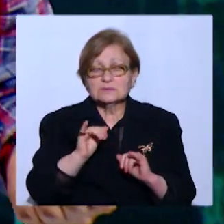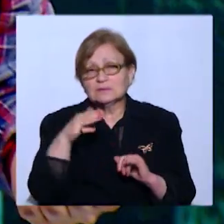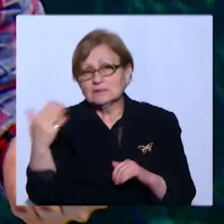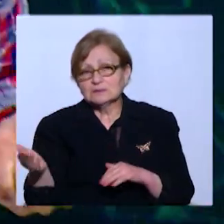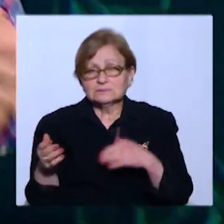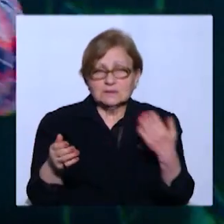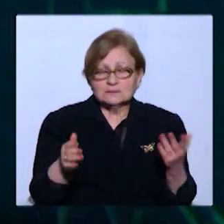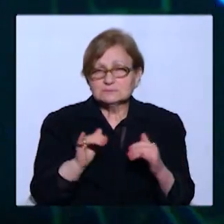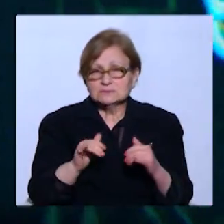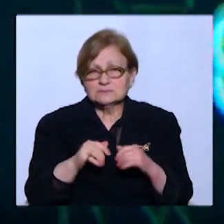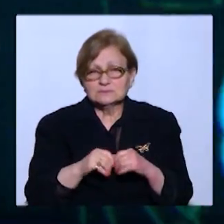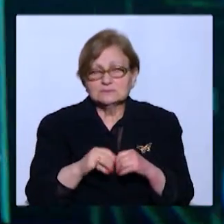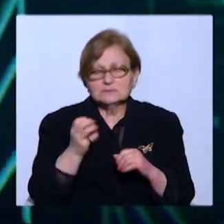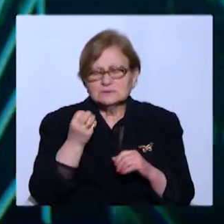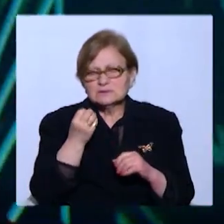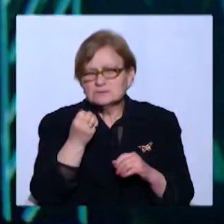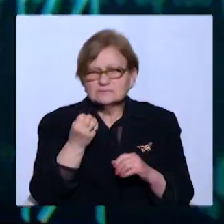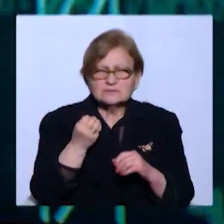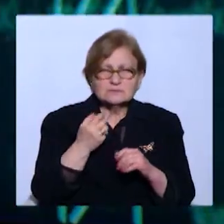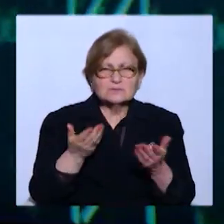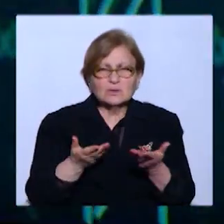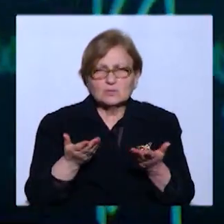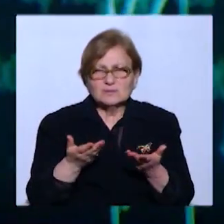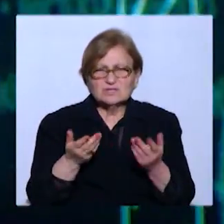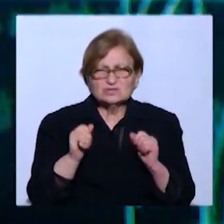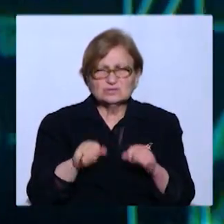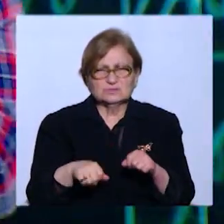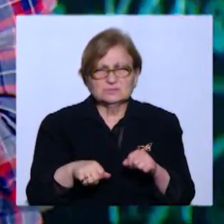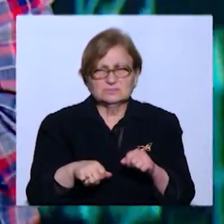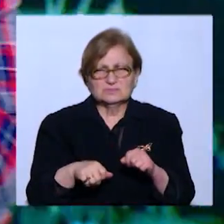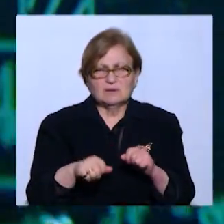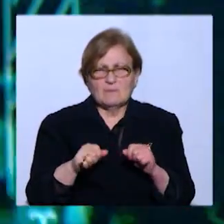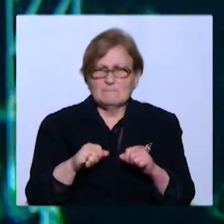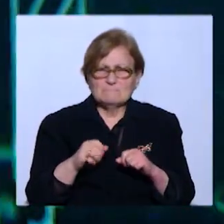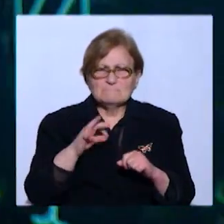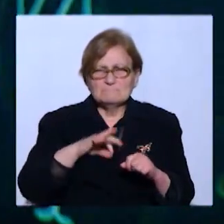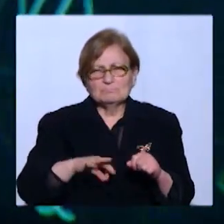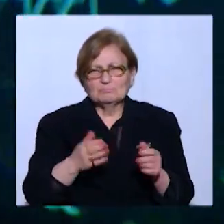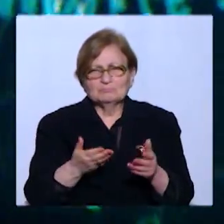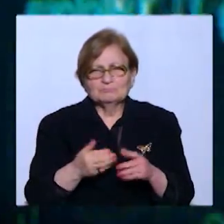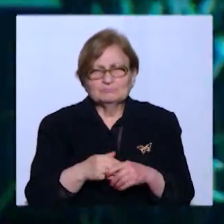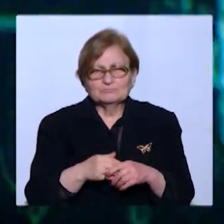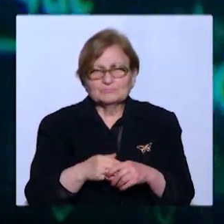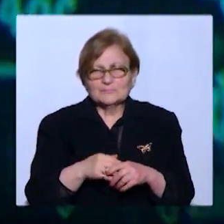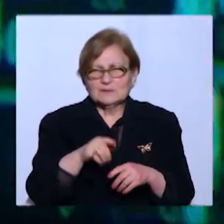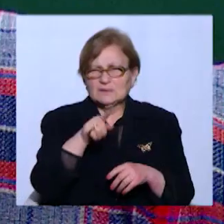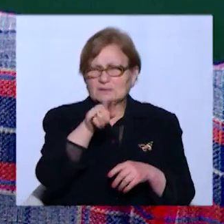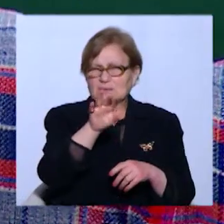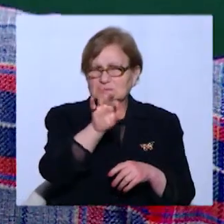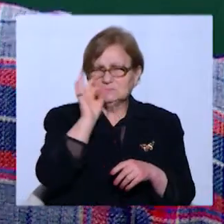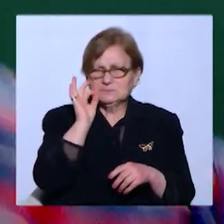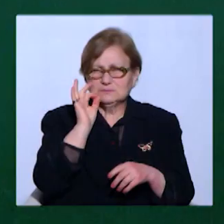მხარეს. კიდე რომელი შეიძლება გამოგვადგეს? აი ისევ ეს ღერი რო